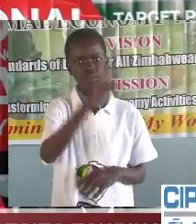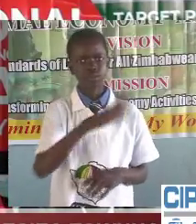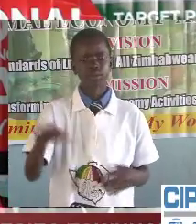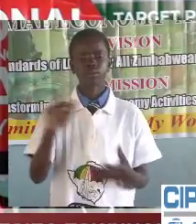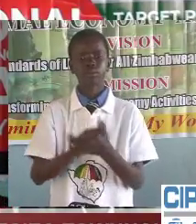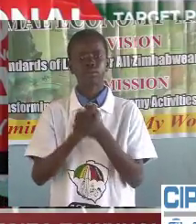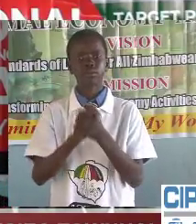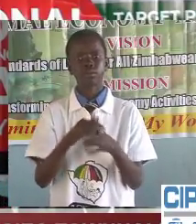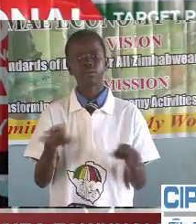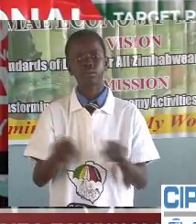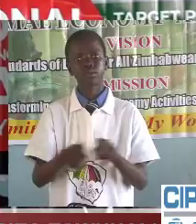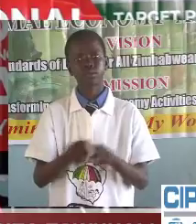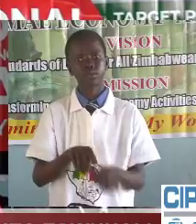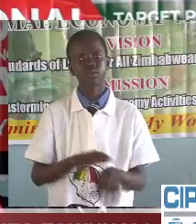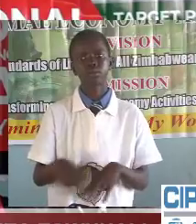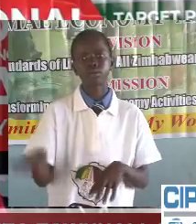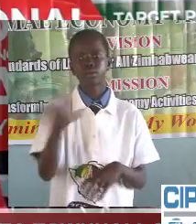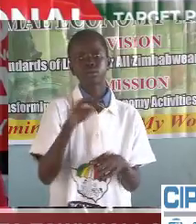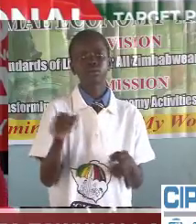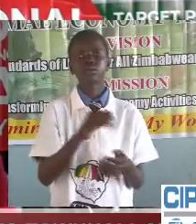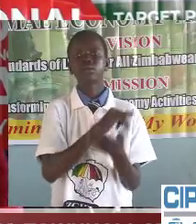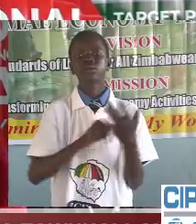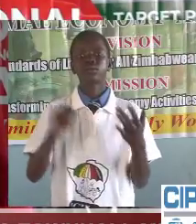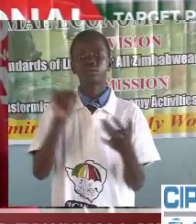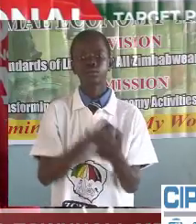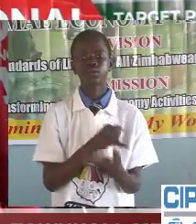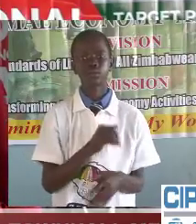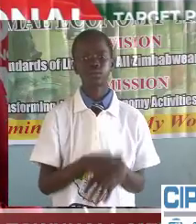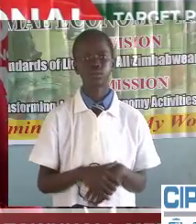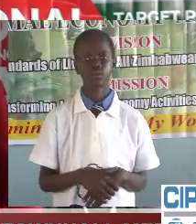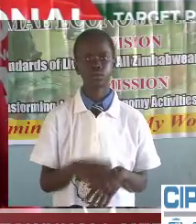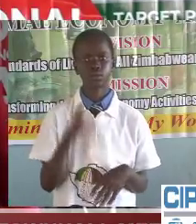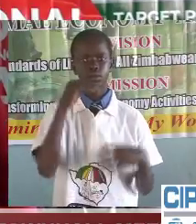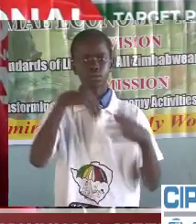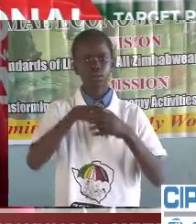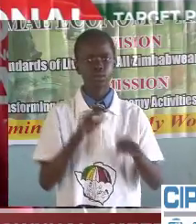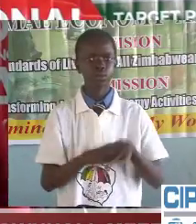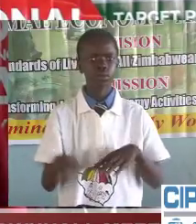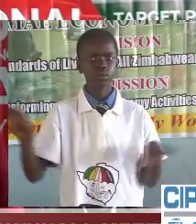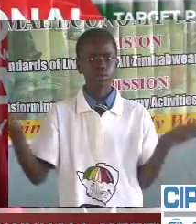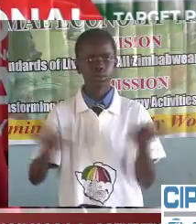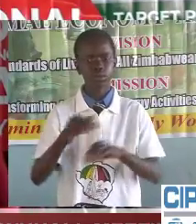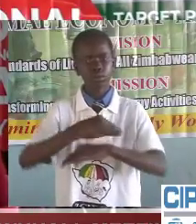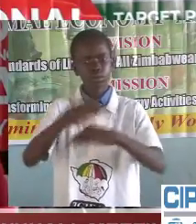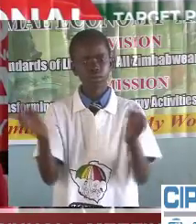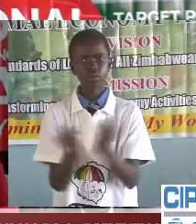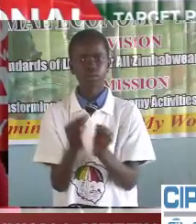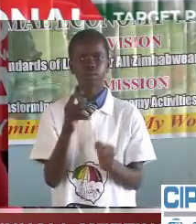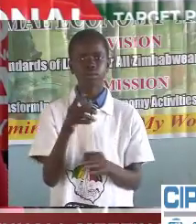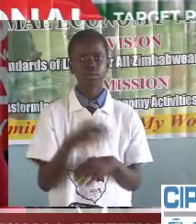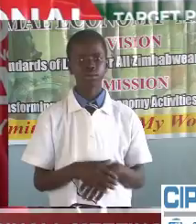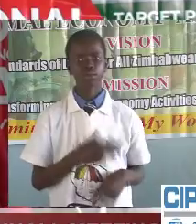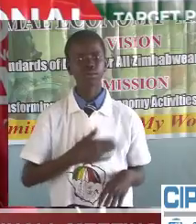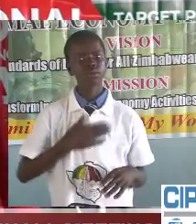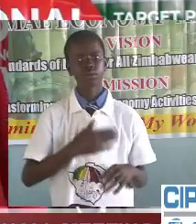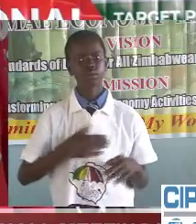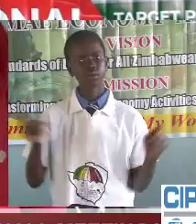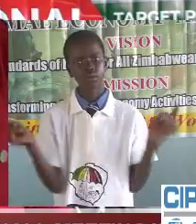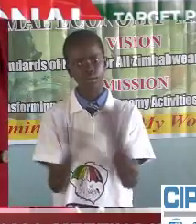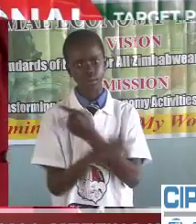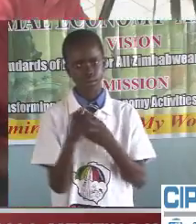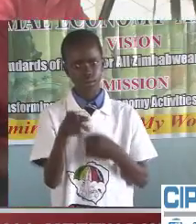vanobatwa sevanhu vanori kupara mhosva munyika, isu tichishandira mhuri dzedu. Ngazvichinje